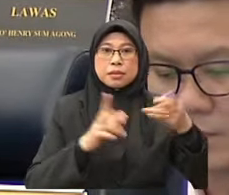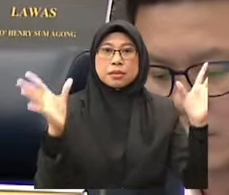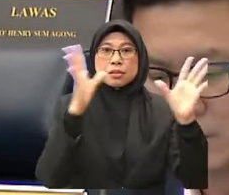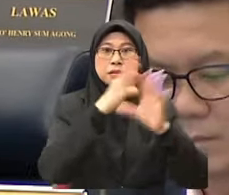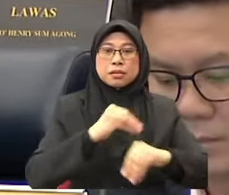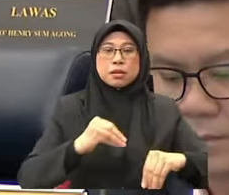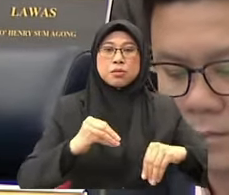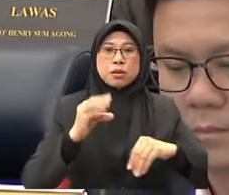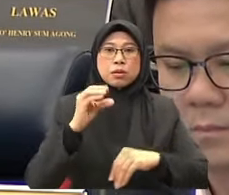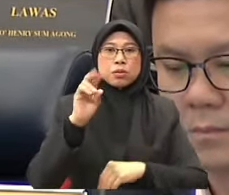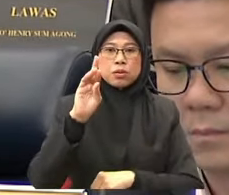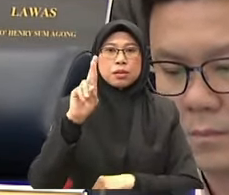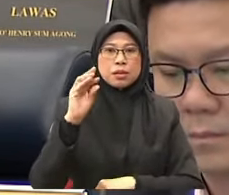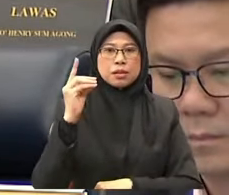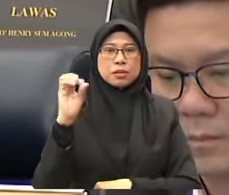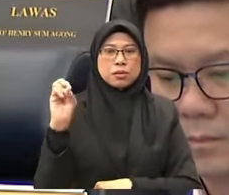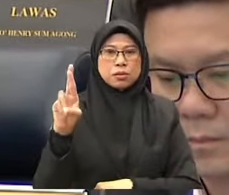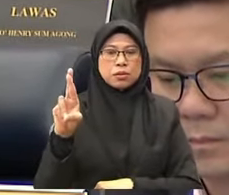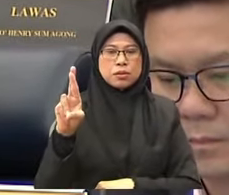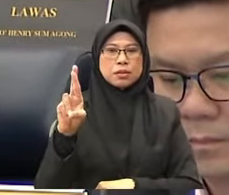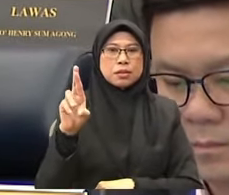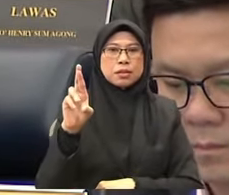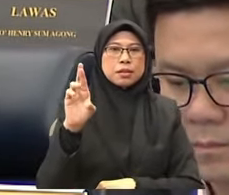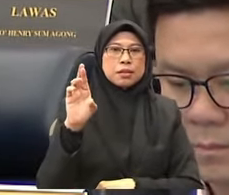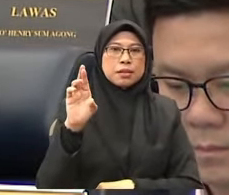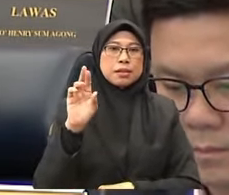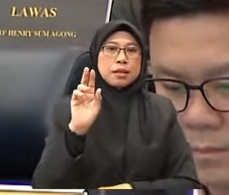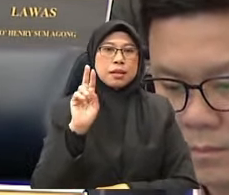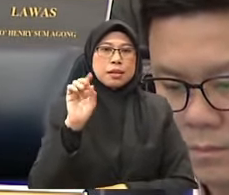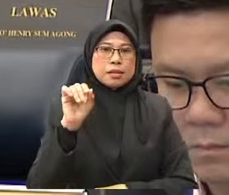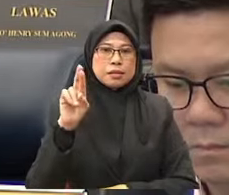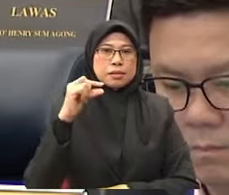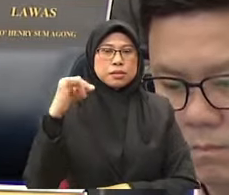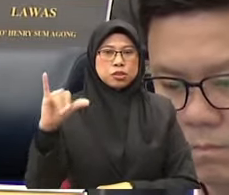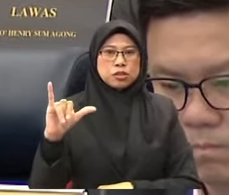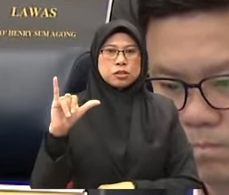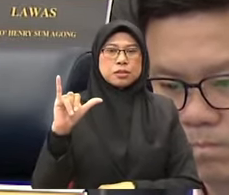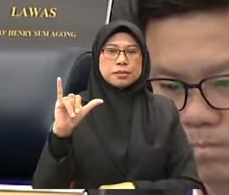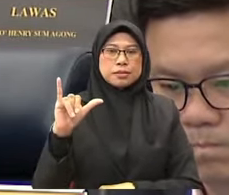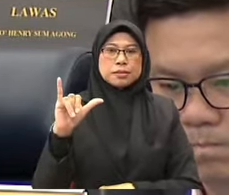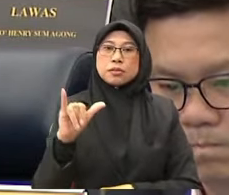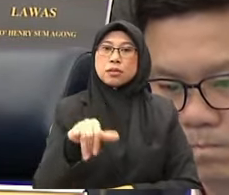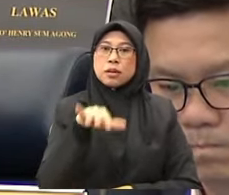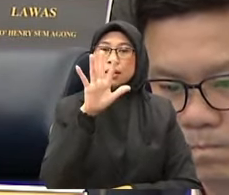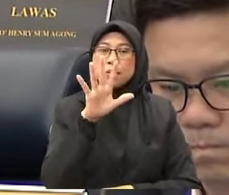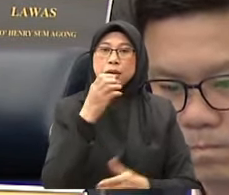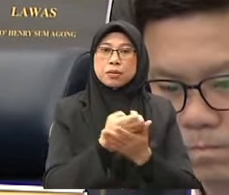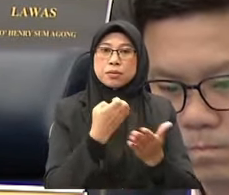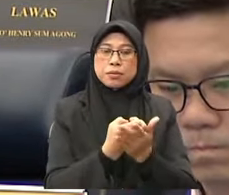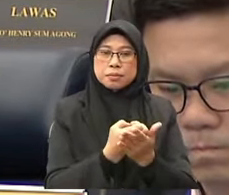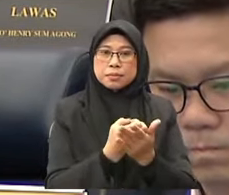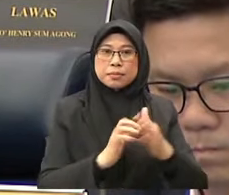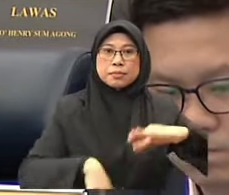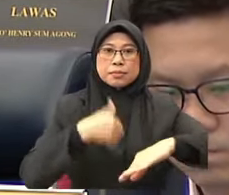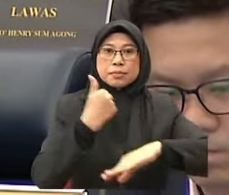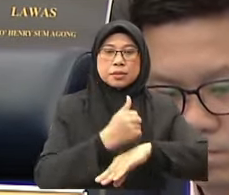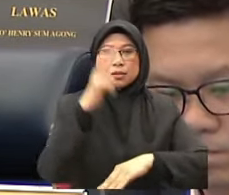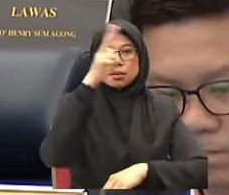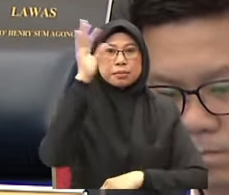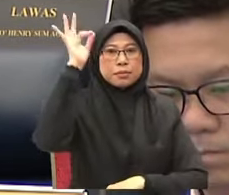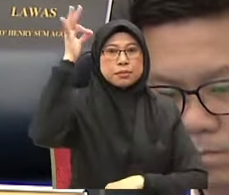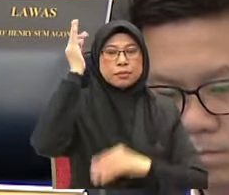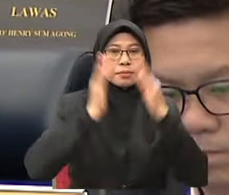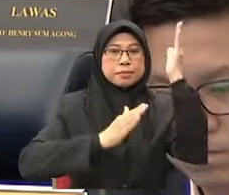Sarawak Corridor of Renewable Energy yang merupakan salah satu daripada 5 koridor pembangunan ekonomi yang diwujudkan oleh Kerajaan Persekutuan